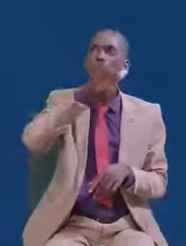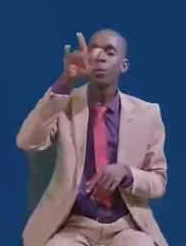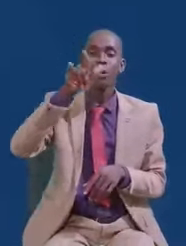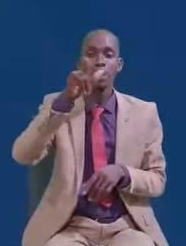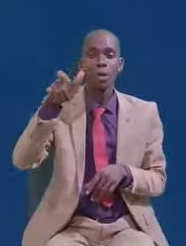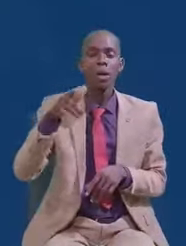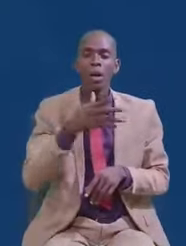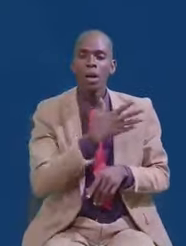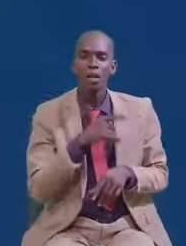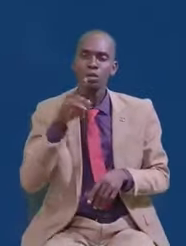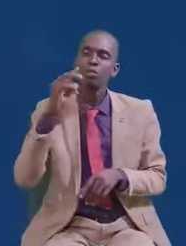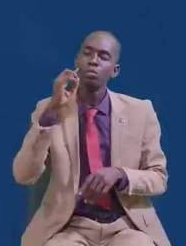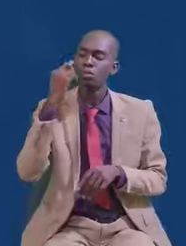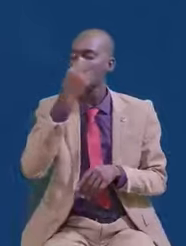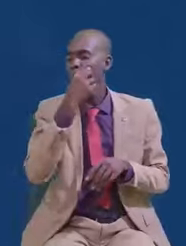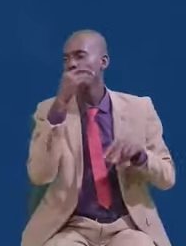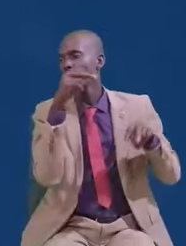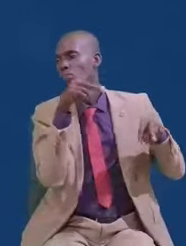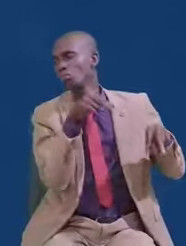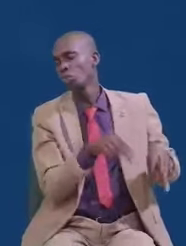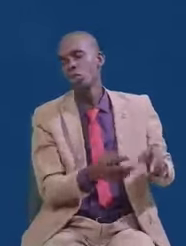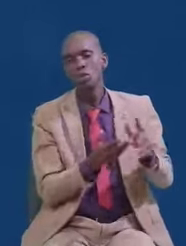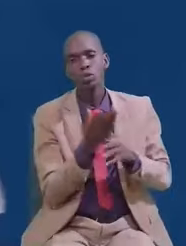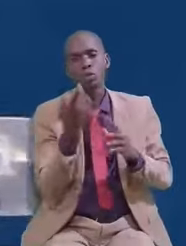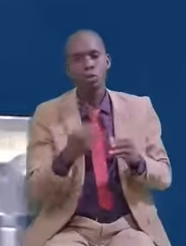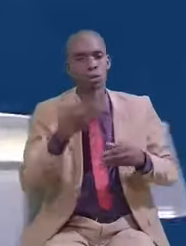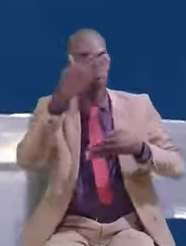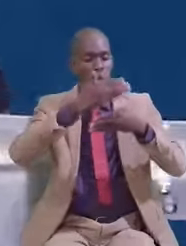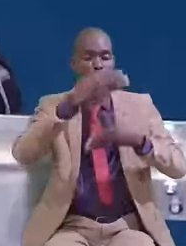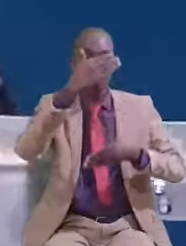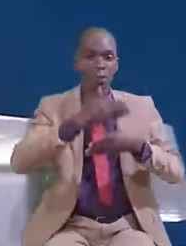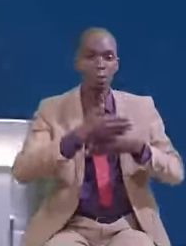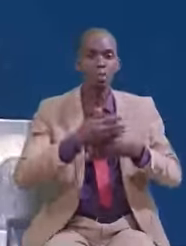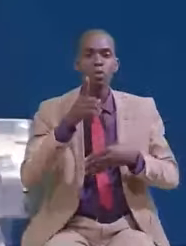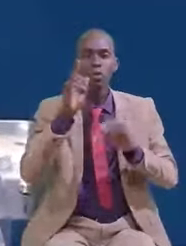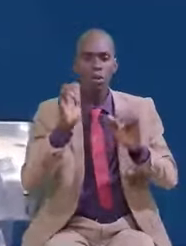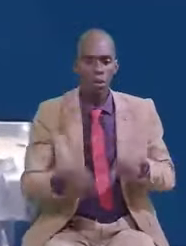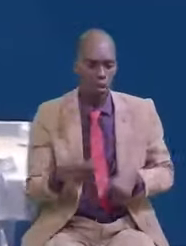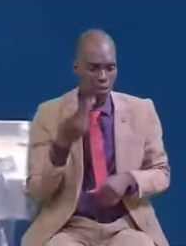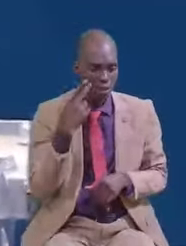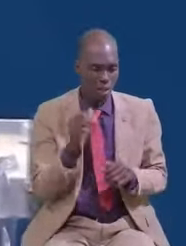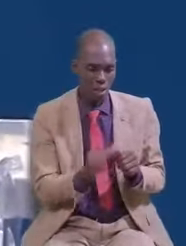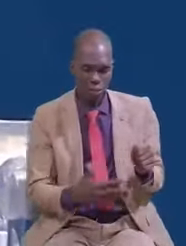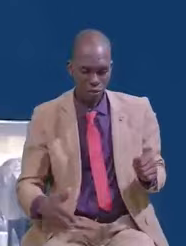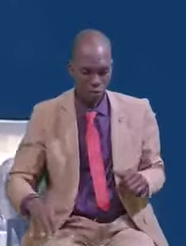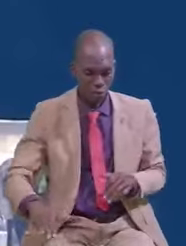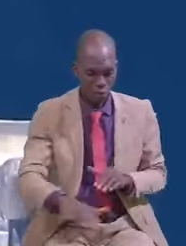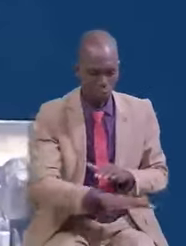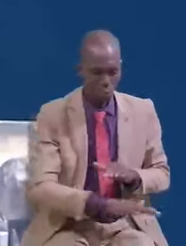quand vous regardez en bas vers la fenêtre, vous allez voir tout ce qui est en bas là-bas.